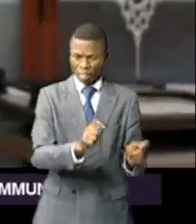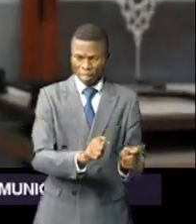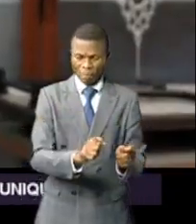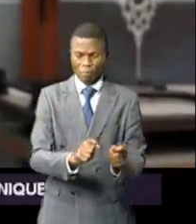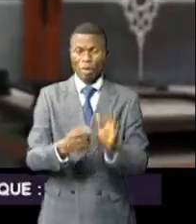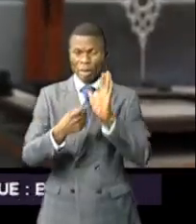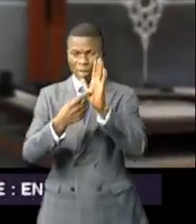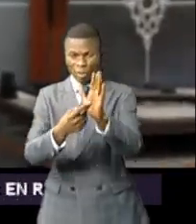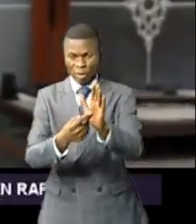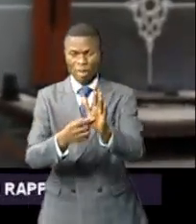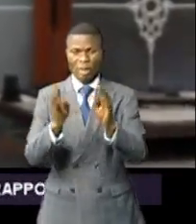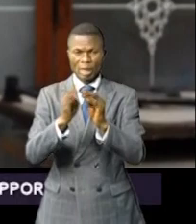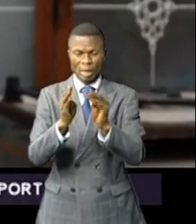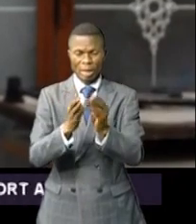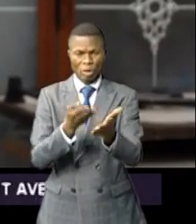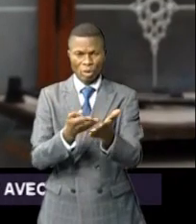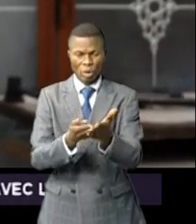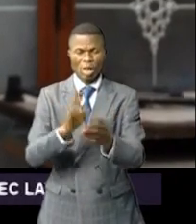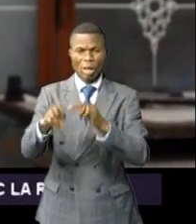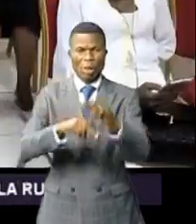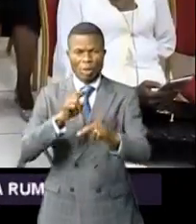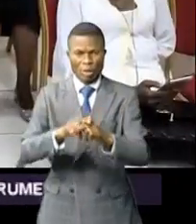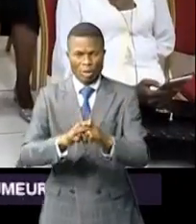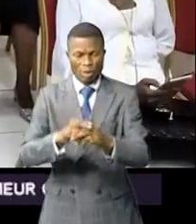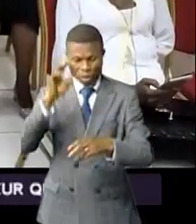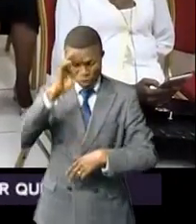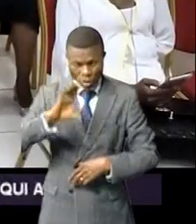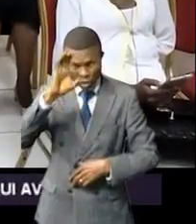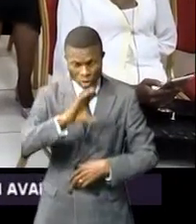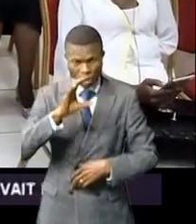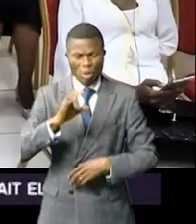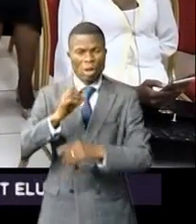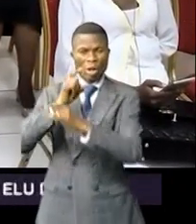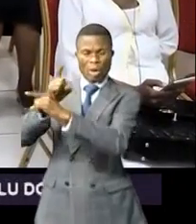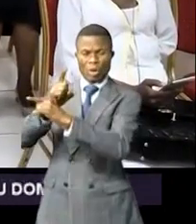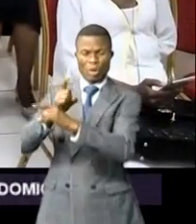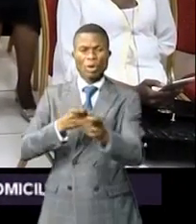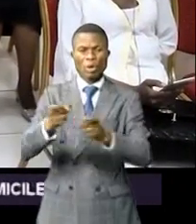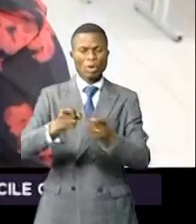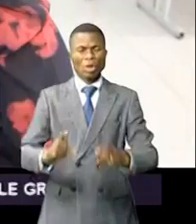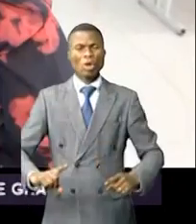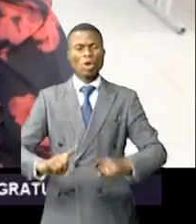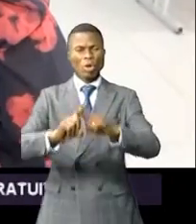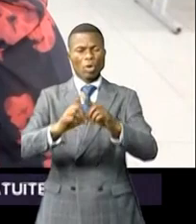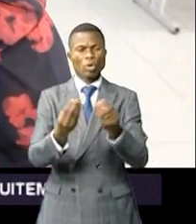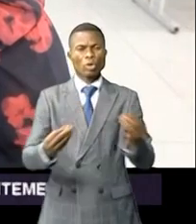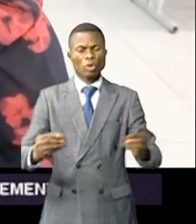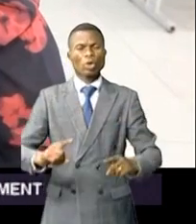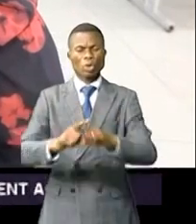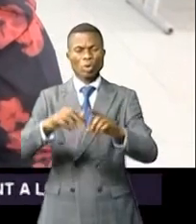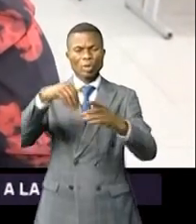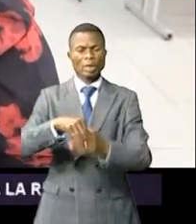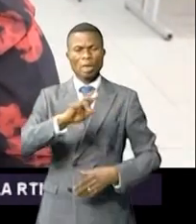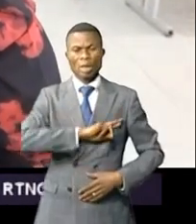qui justifie la tenue de cet atelier national sur la recherche, la prévention et la gestion des conflits en République démocratique du